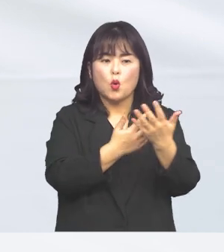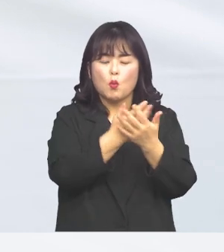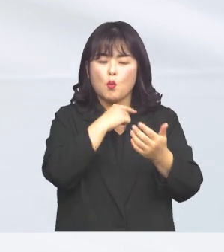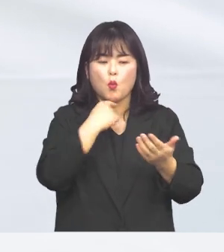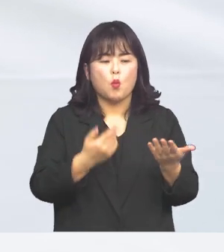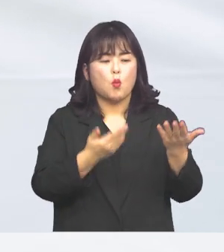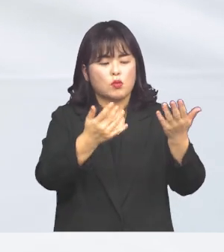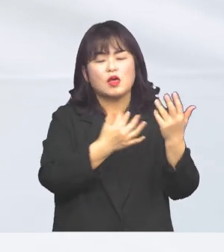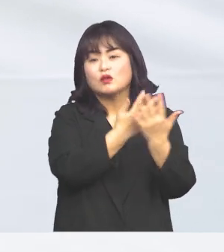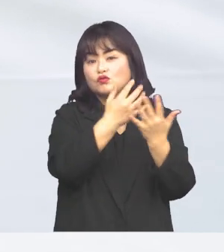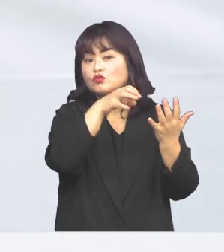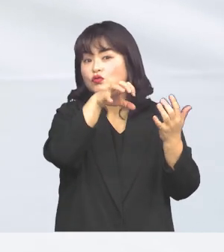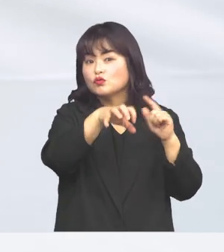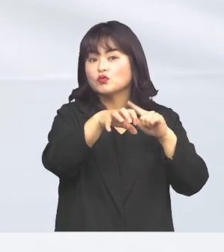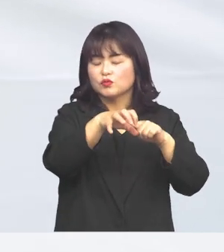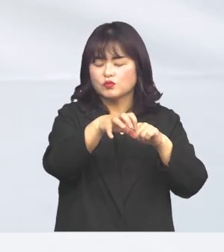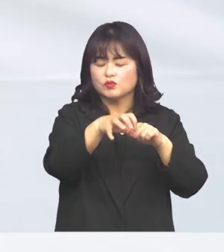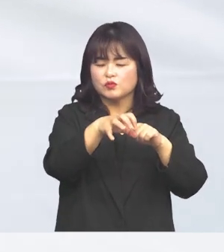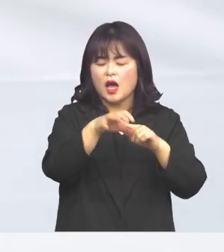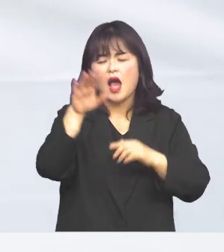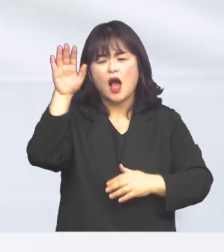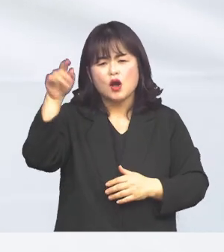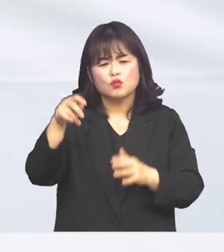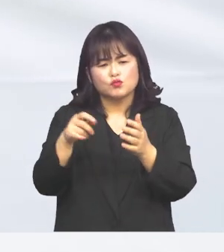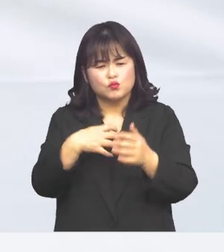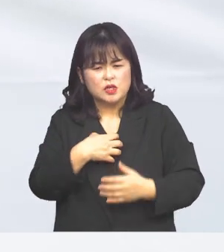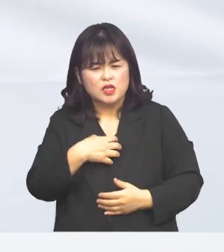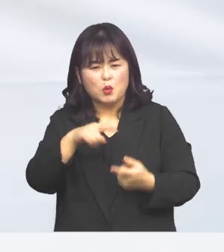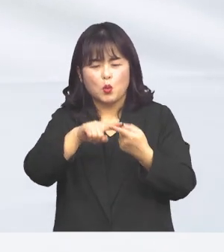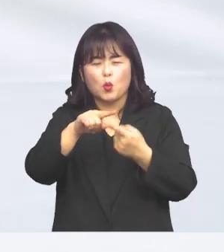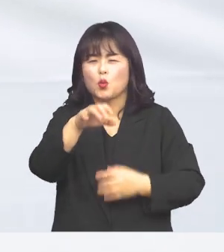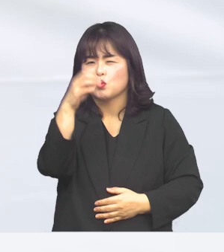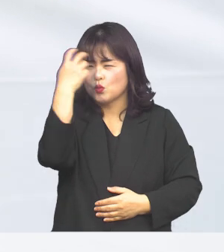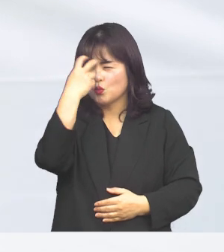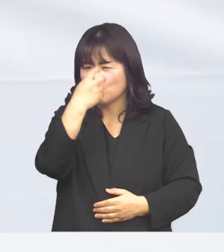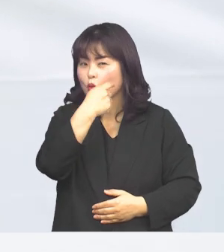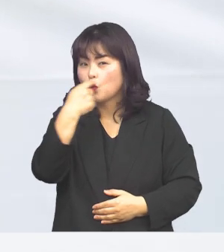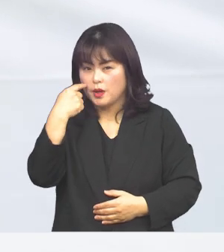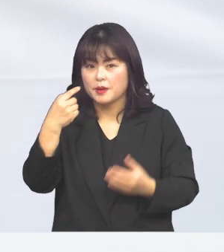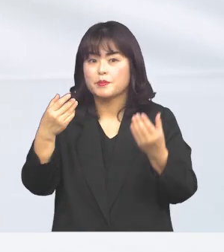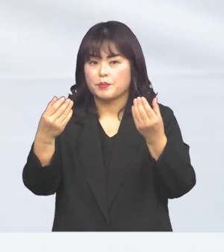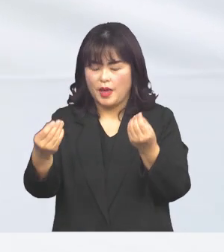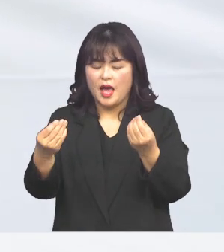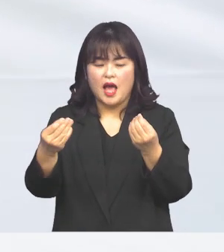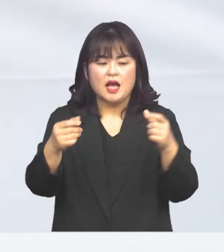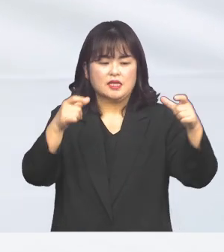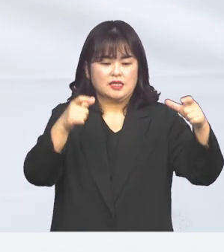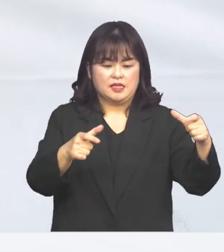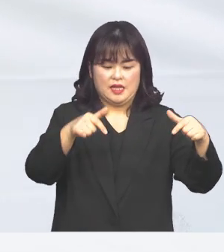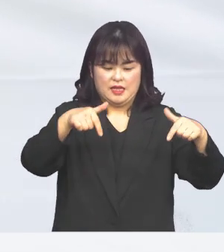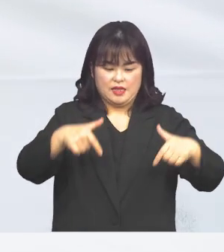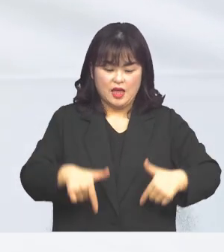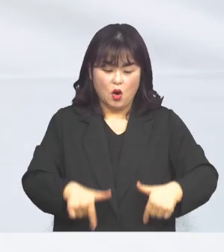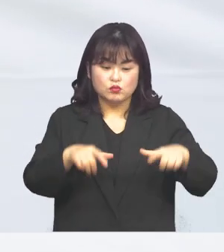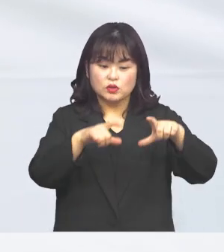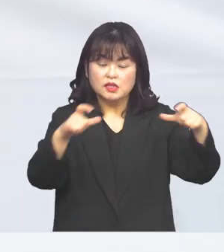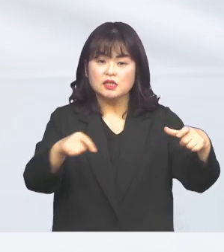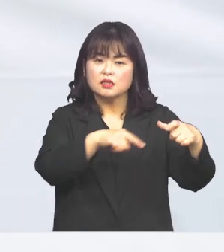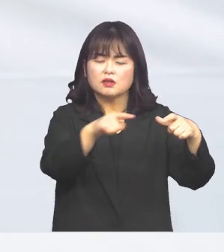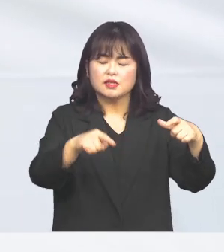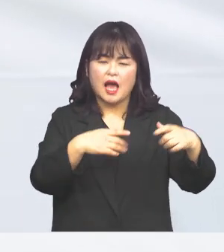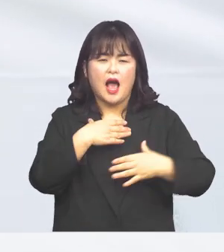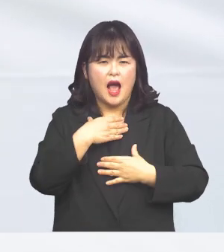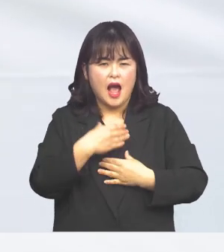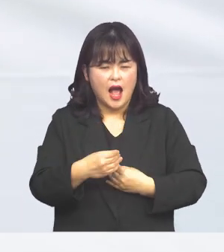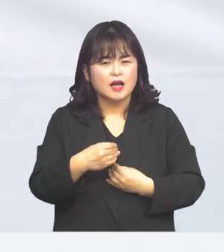의용소방대가 더욱 효율적으로 풍수해 등 위험 지역을 순찰하고 서부 시민의 안전을 지키는